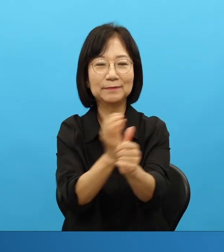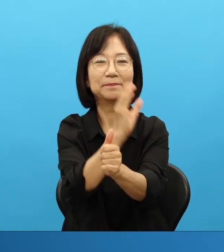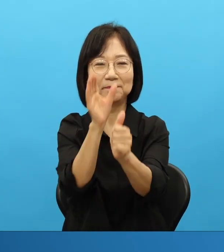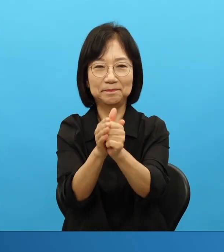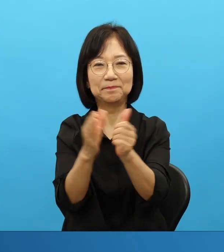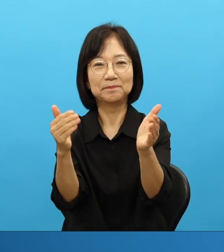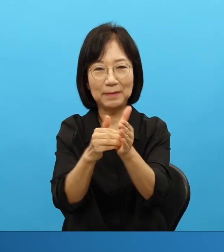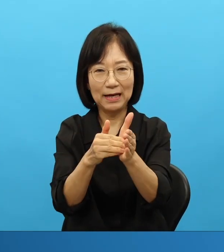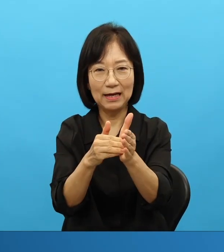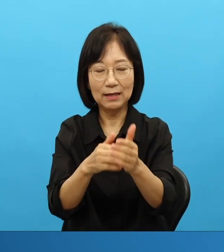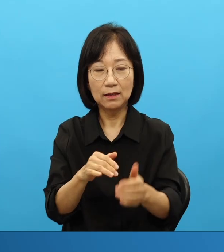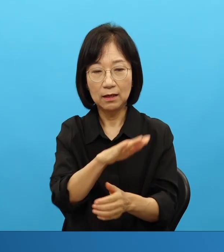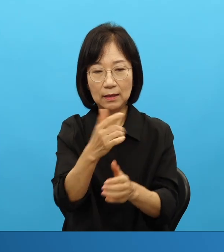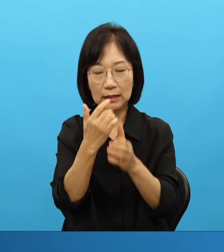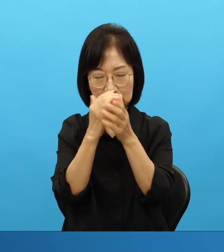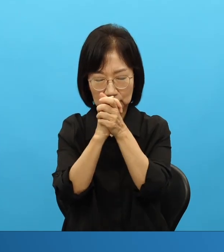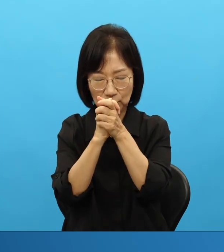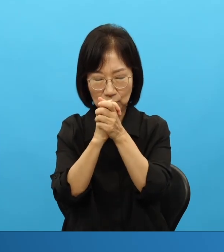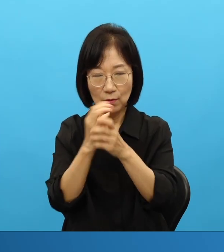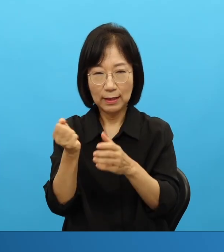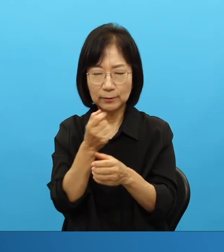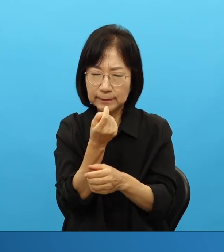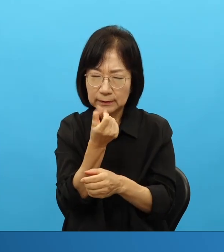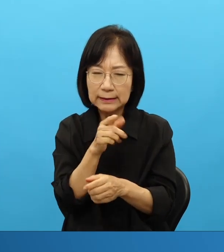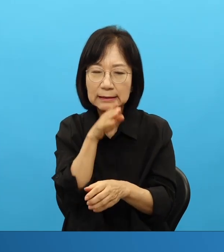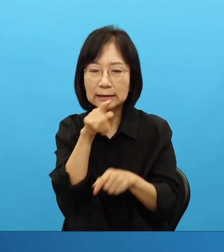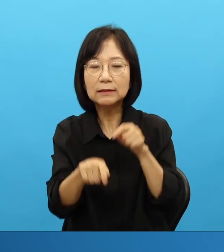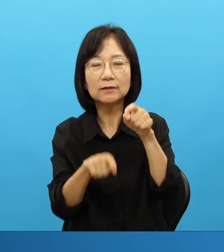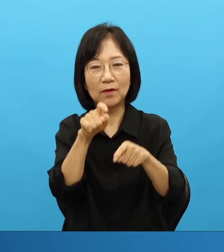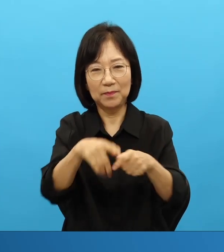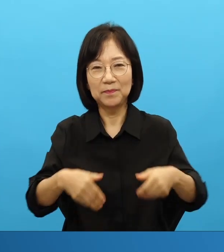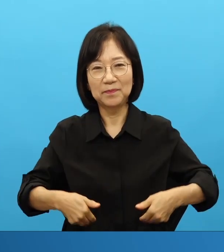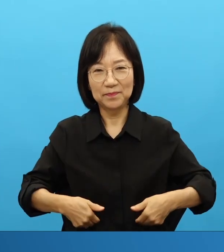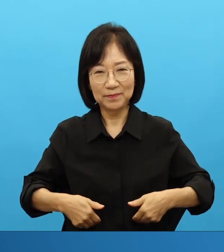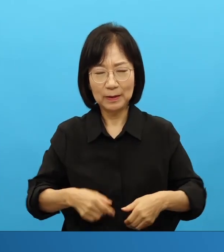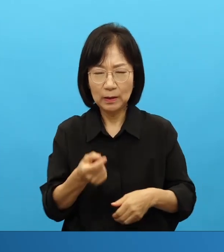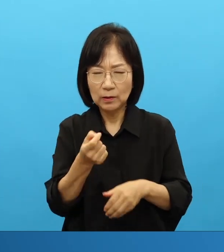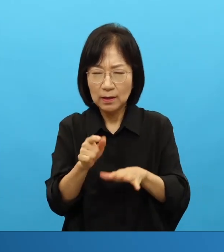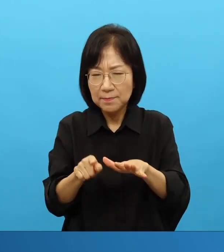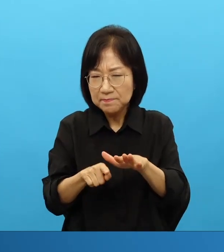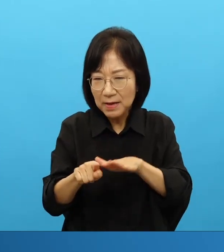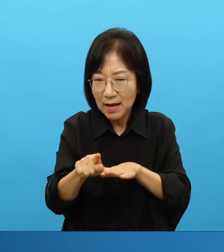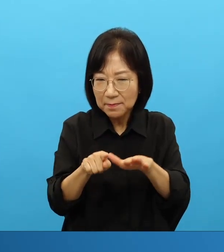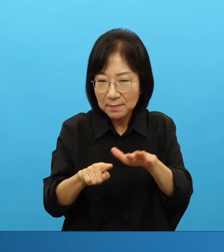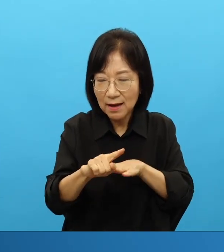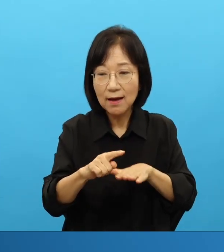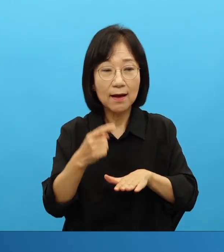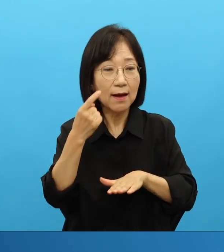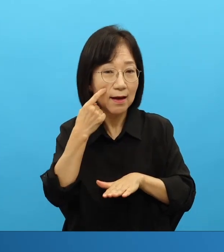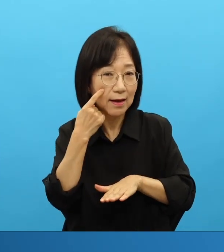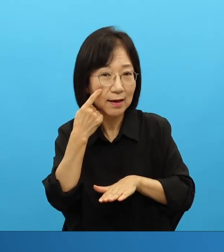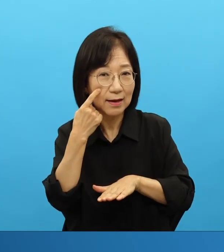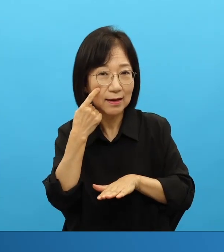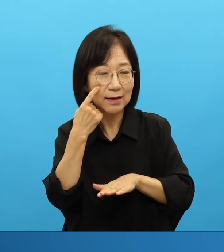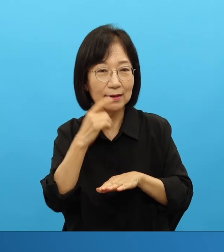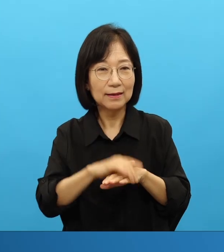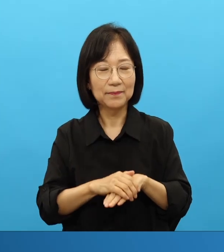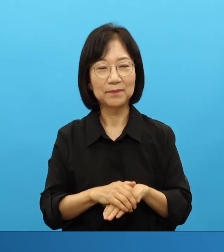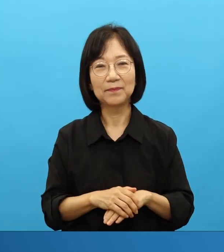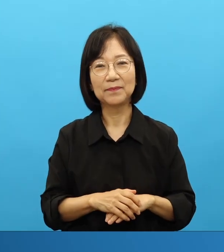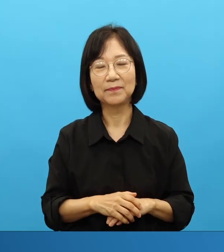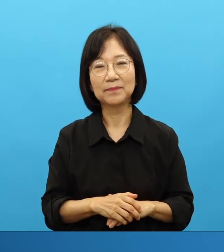속에서 여러분들이 작은 거 실행하는 거, 약간 앞서가는 거 해보세요. 작품을 하나씩 만들어 미리 보기